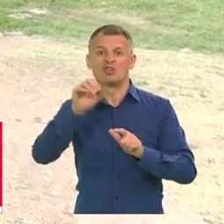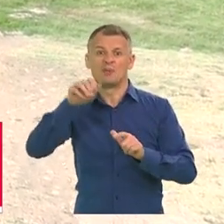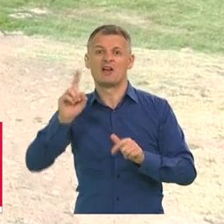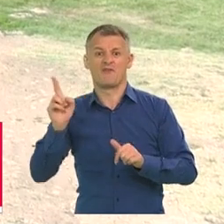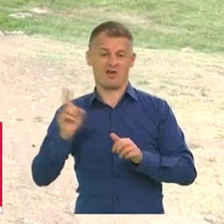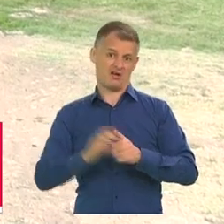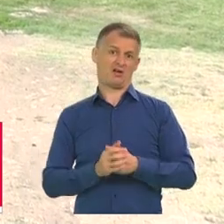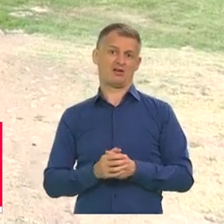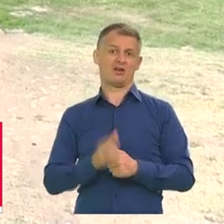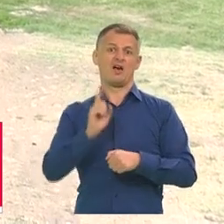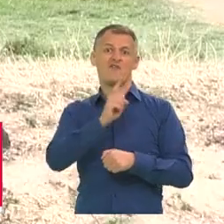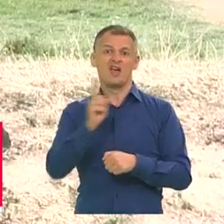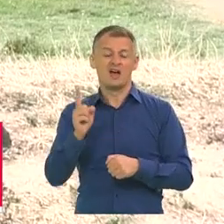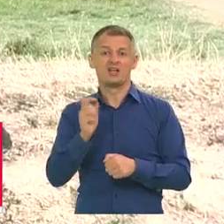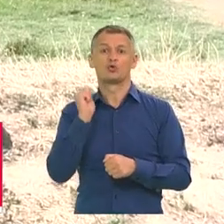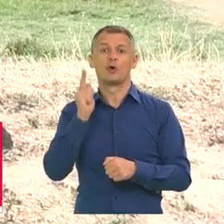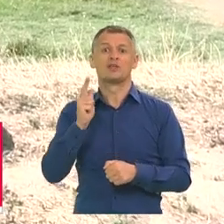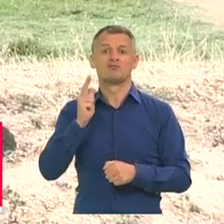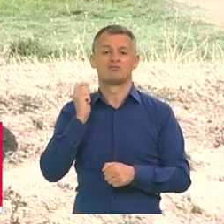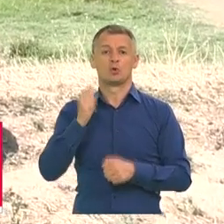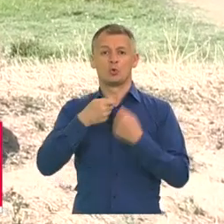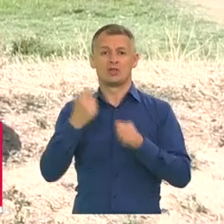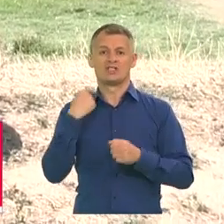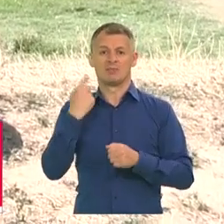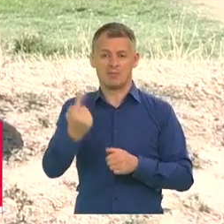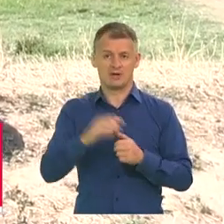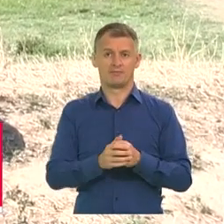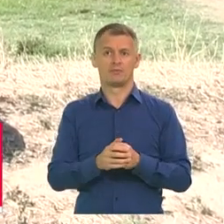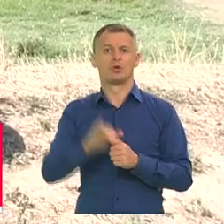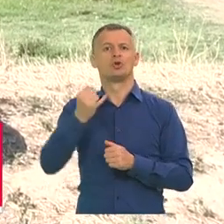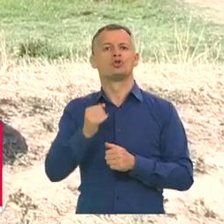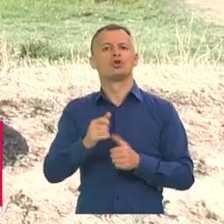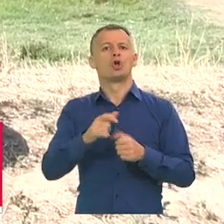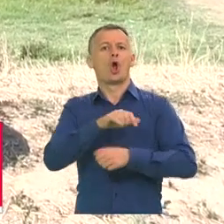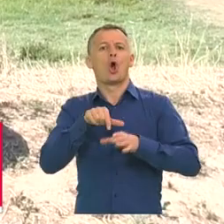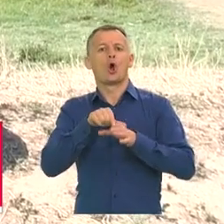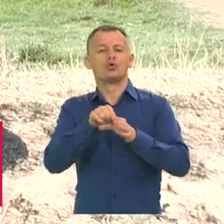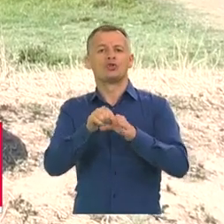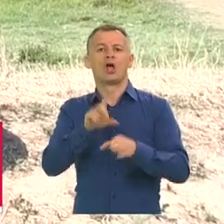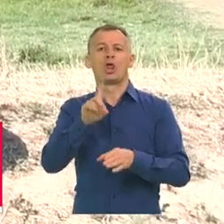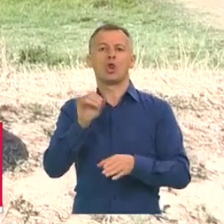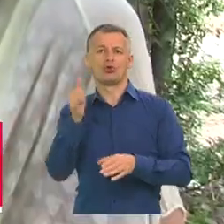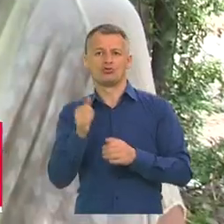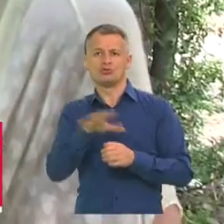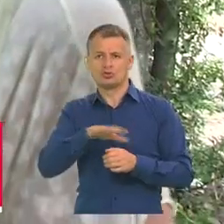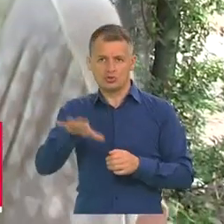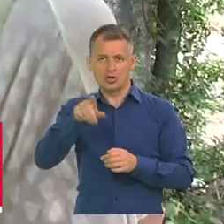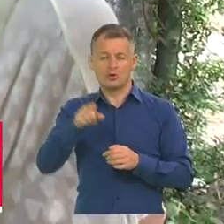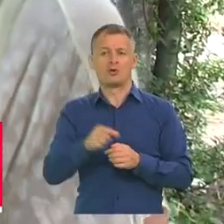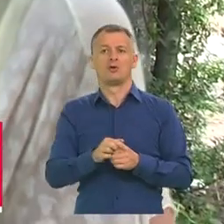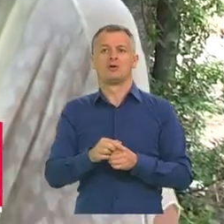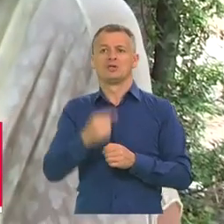e în continuă scădere toată săptămâna. Și conducerea Agenției Naționale de Îmbunătățiri Funciare Dolj anunță că vin vremuri grele. Suntem în